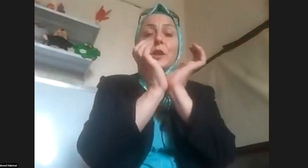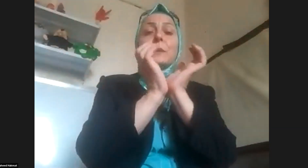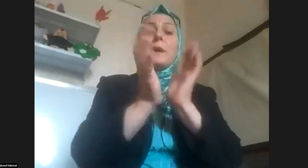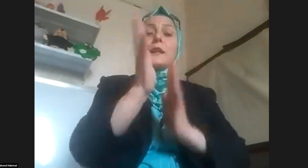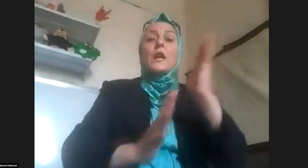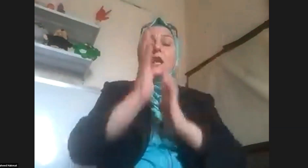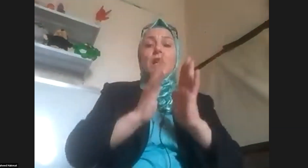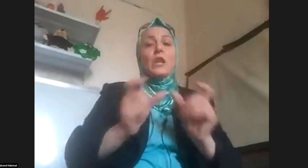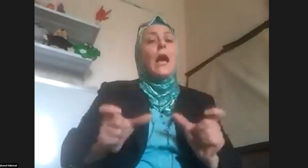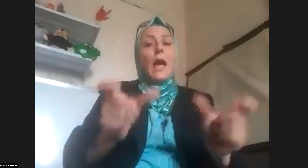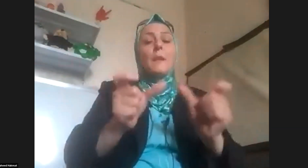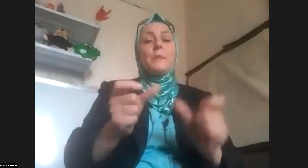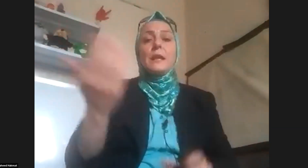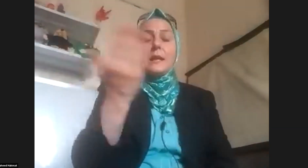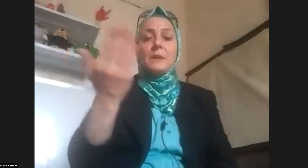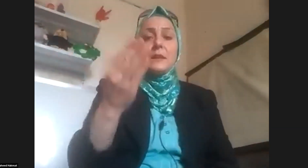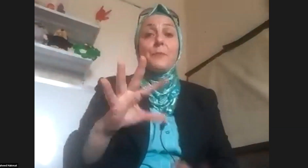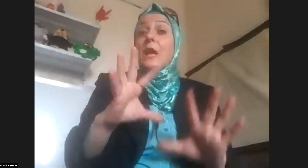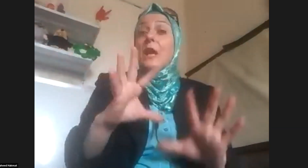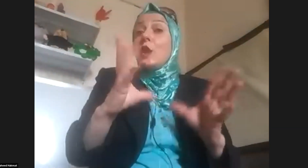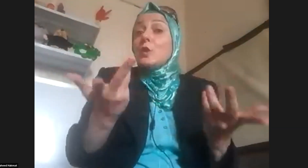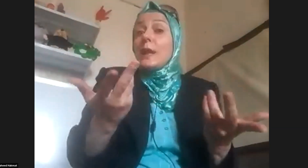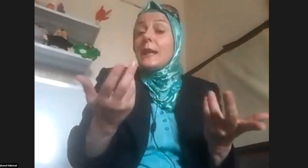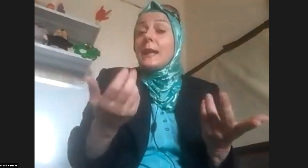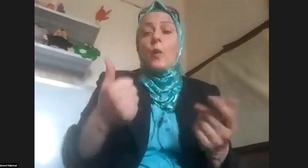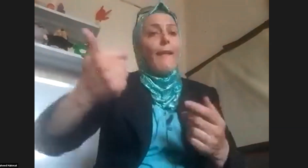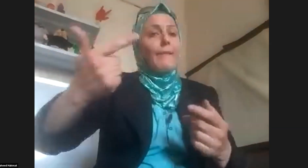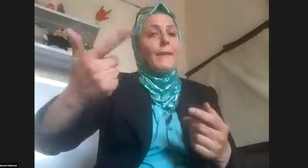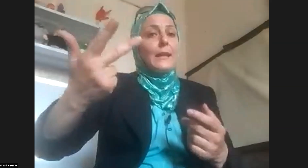أفضل الطرق لإنجاح المشاركة المجتمعية حسب رأيكم؟